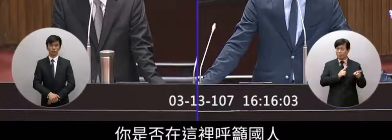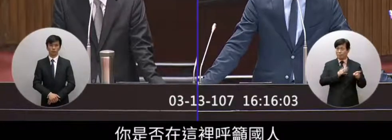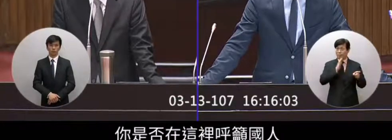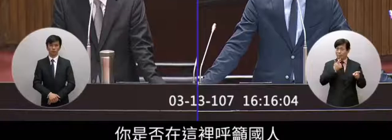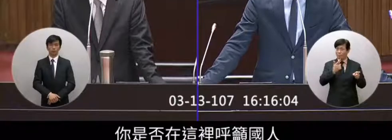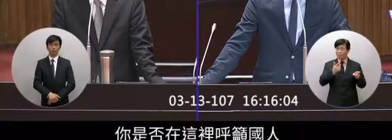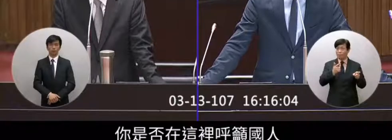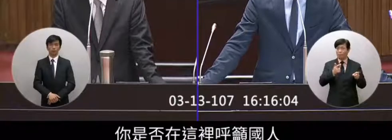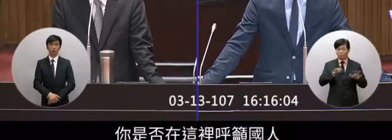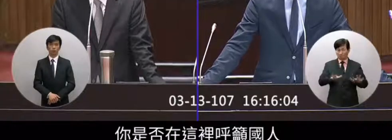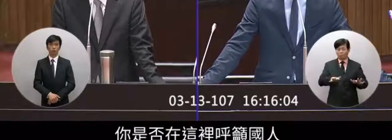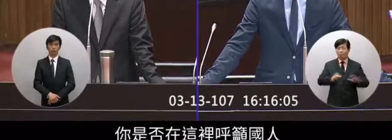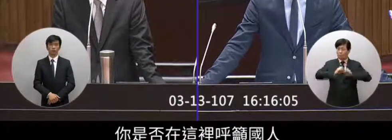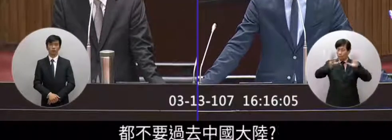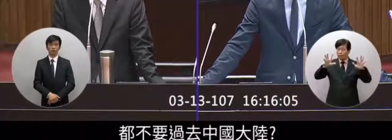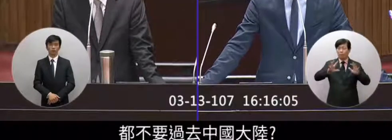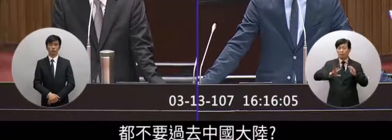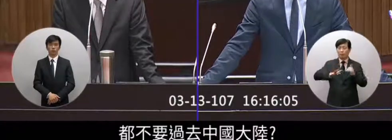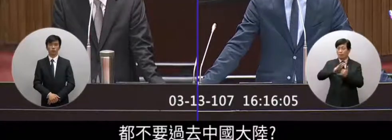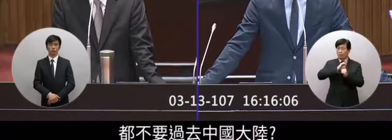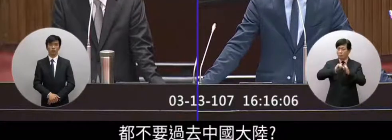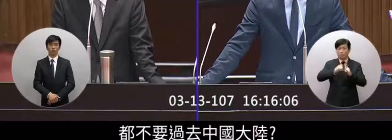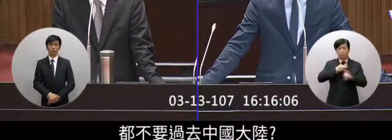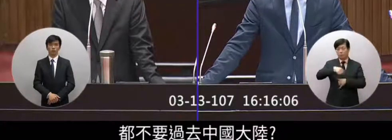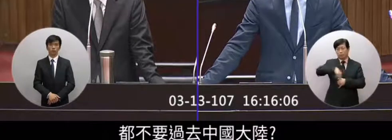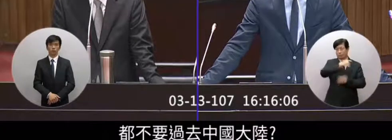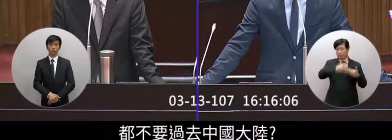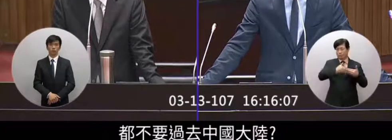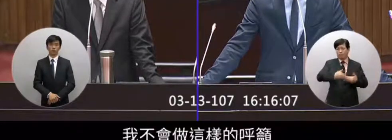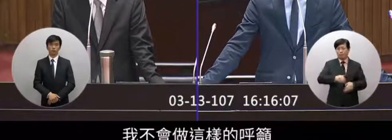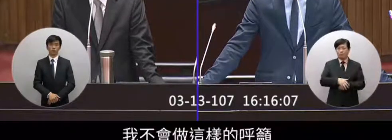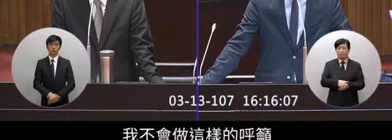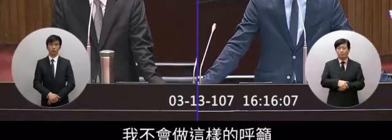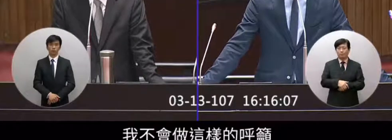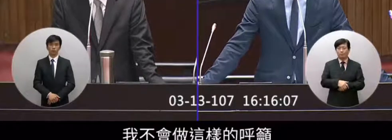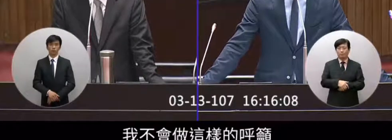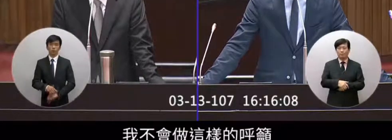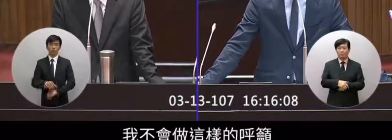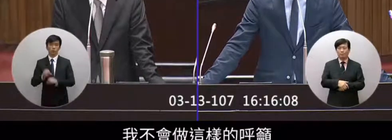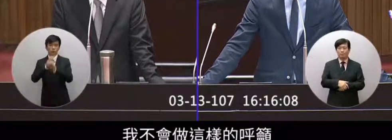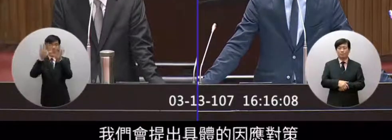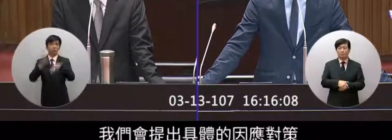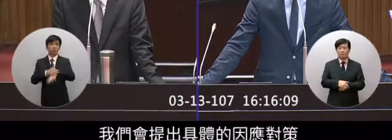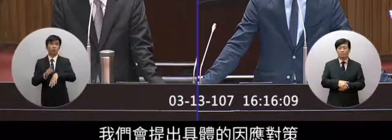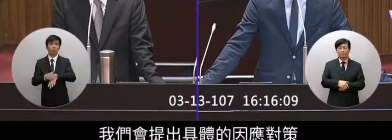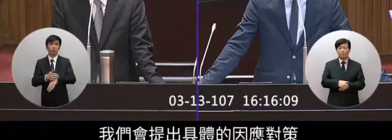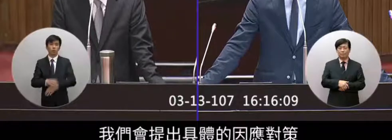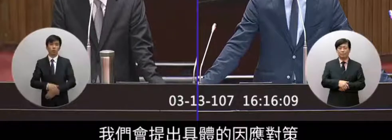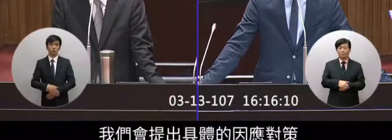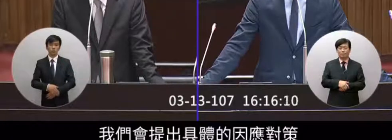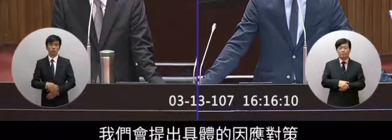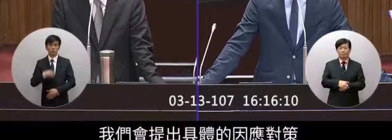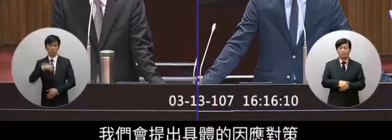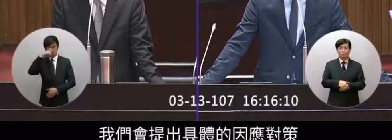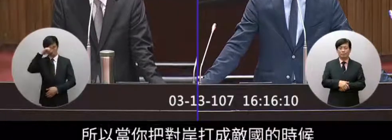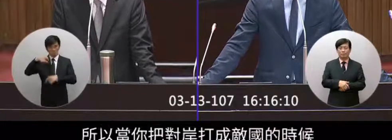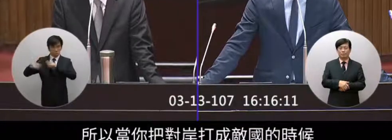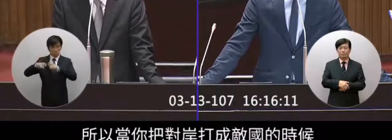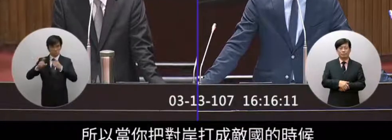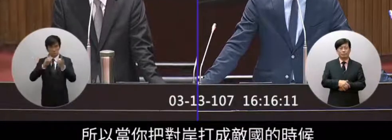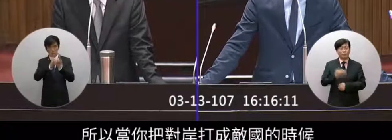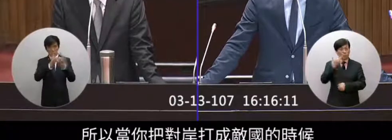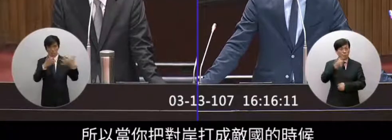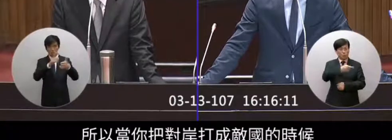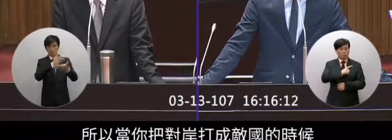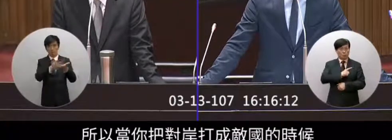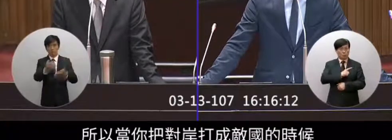否在这里呼吁国人都不要过去中国大陆？ 我不会做这样的呼吁，我们会提出具体的应用对策。 所以